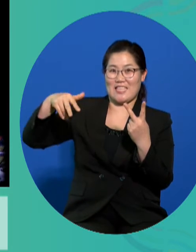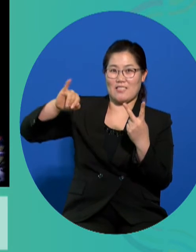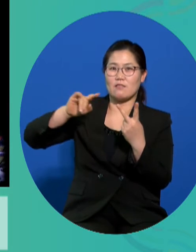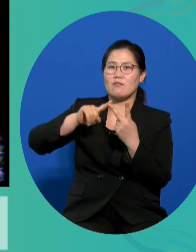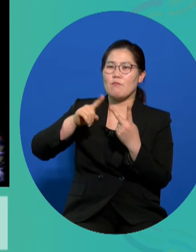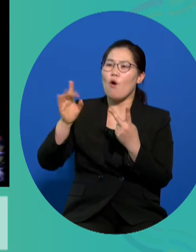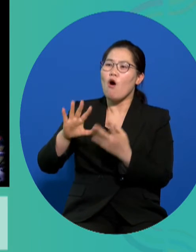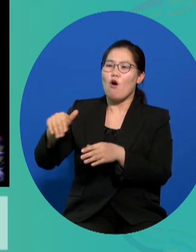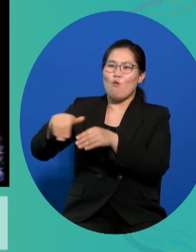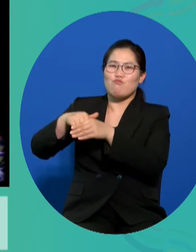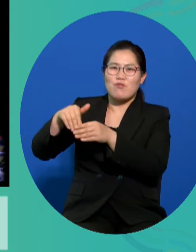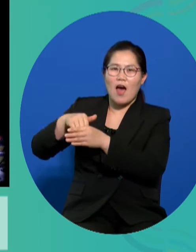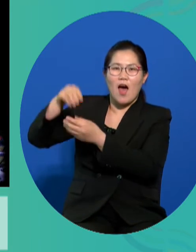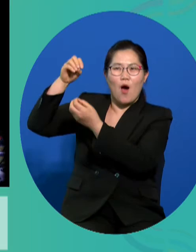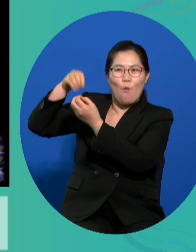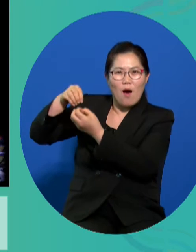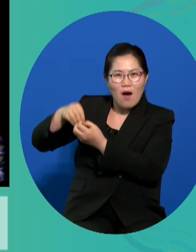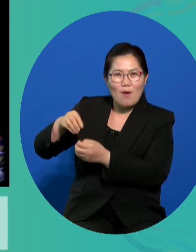오늘 하는 이야기는 이제